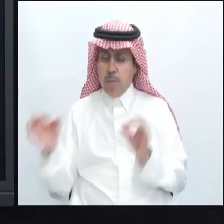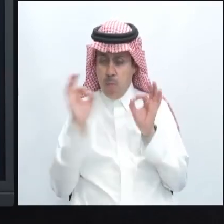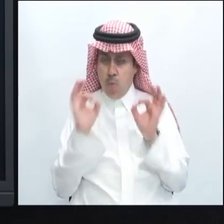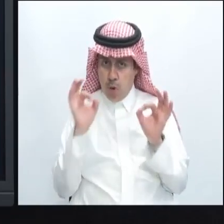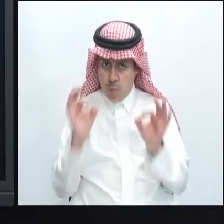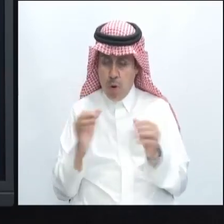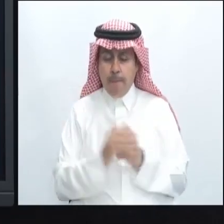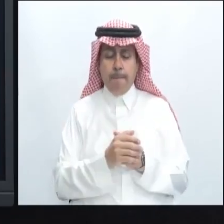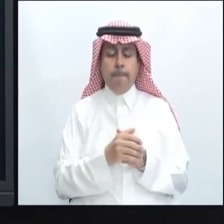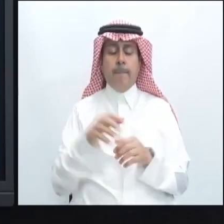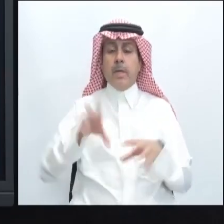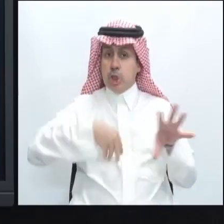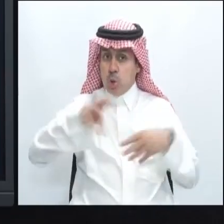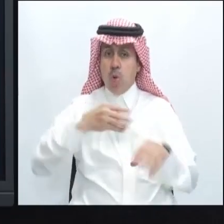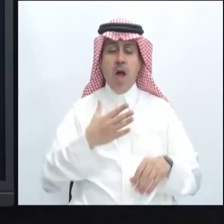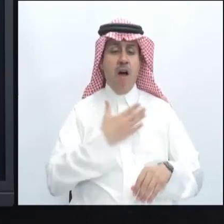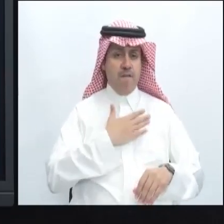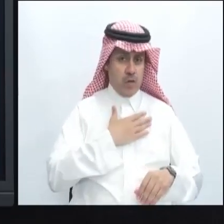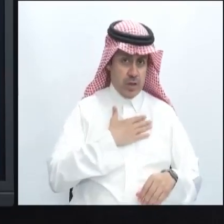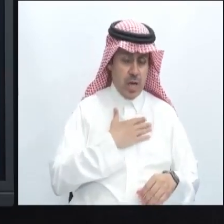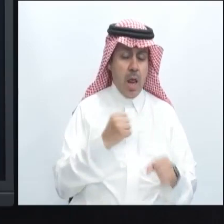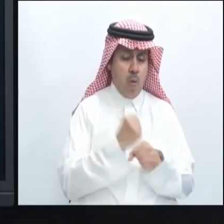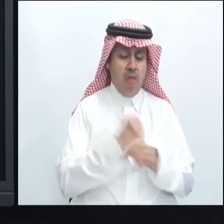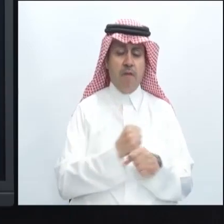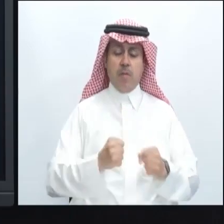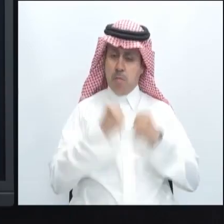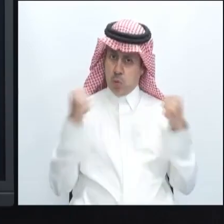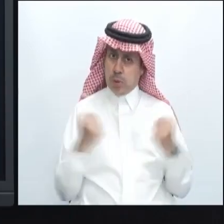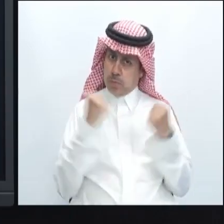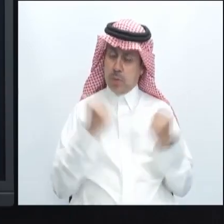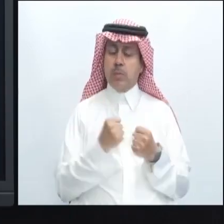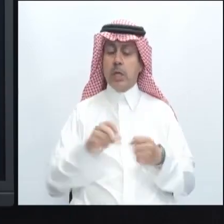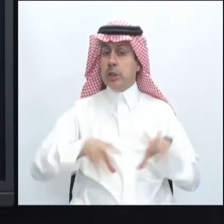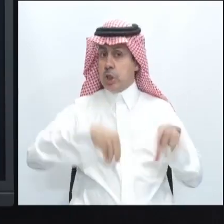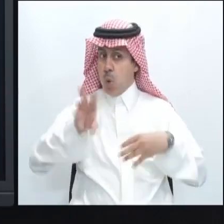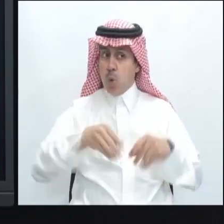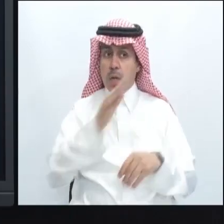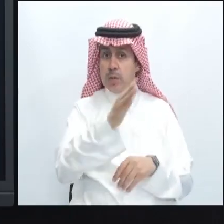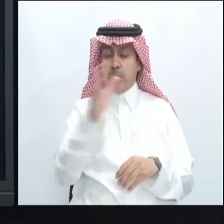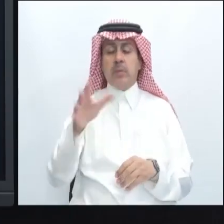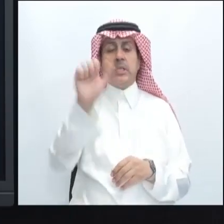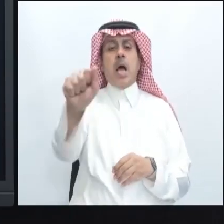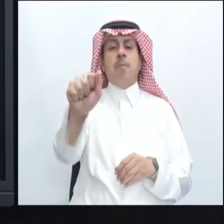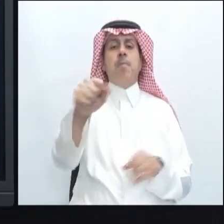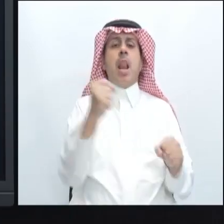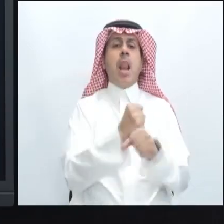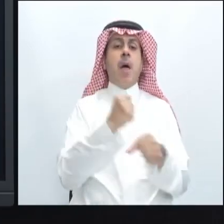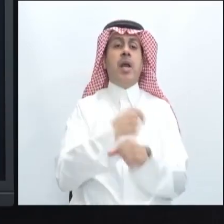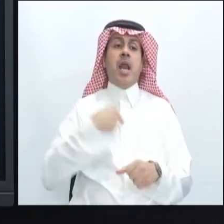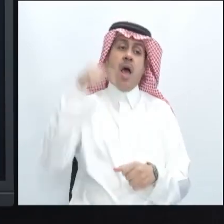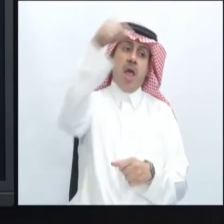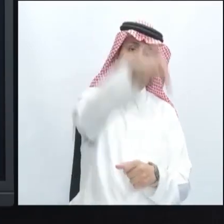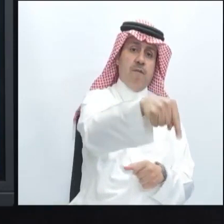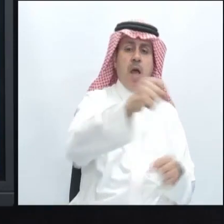للوظائف افكارنا كذلك قدراتنا ومهاراتنا نحتاج ان نسوقها لصاحب العمل لكي نلتحق بهذه